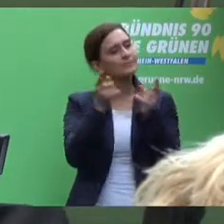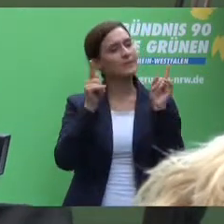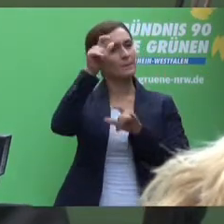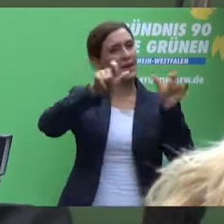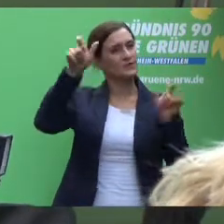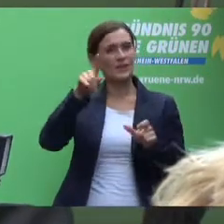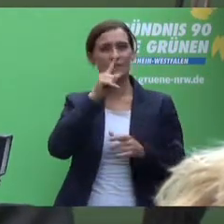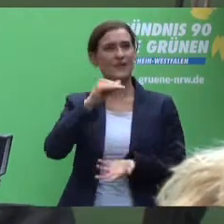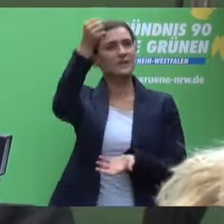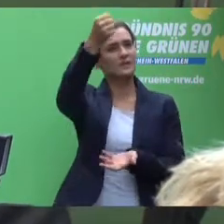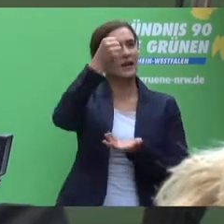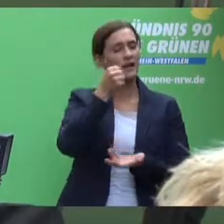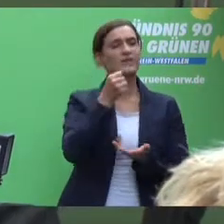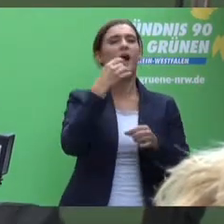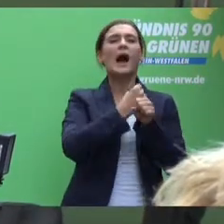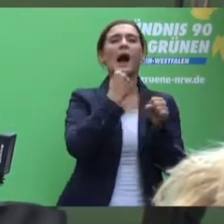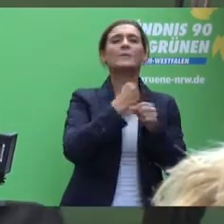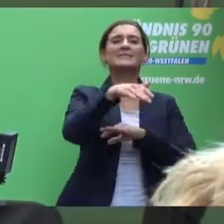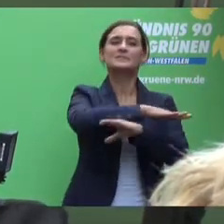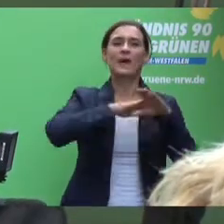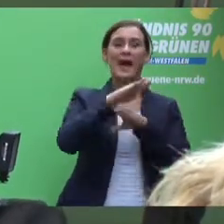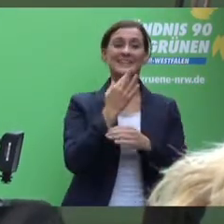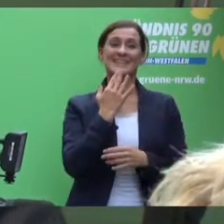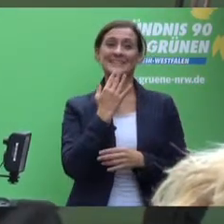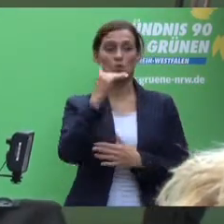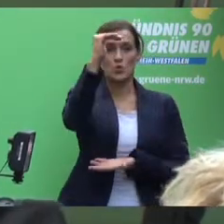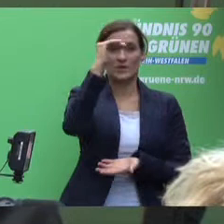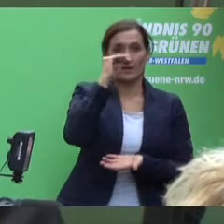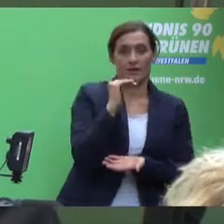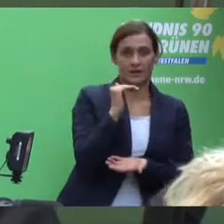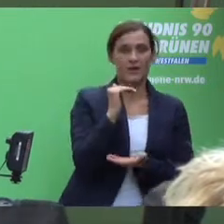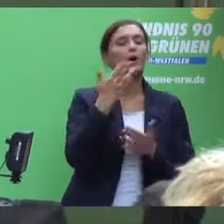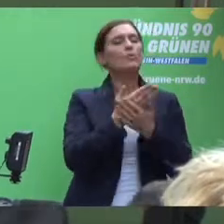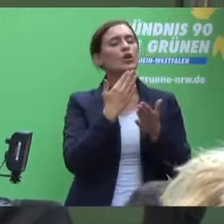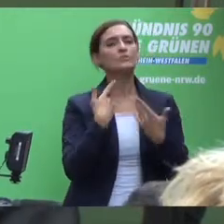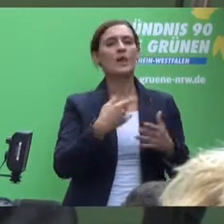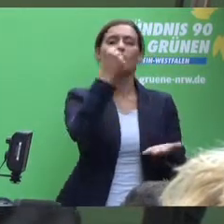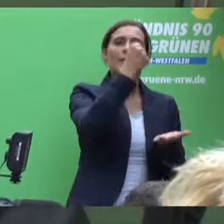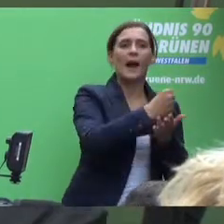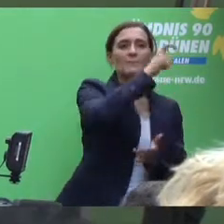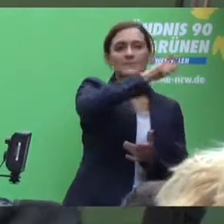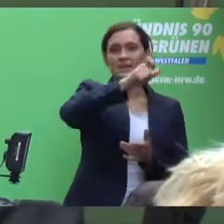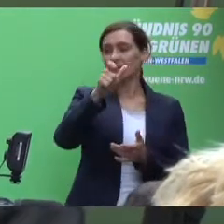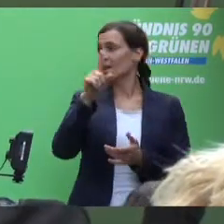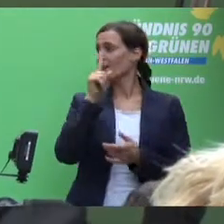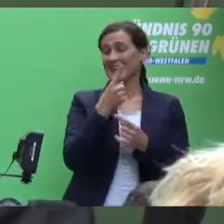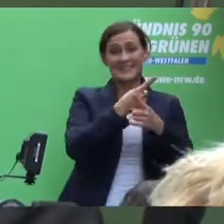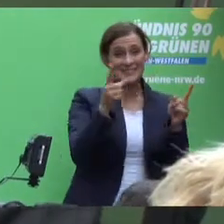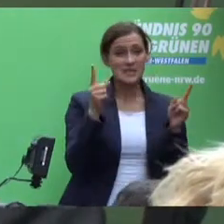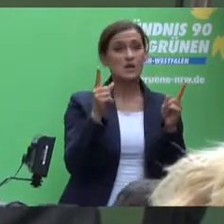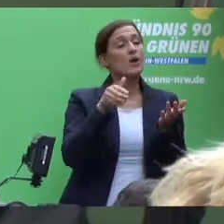ein geringes Arbeitsmarktrisiko haben, wie zum Beispiel Beamtinnen und Beamte, wenn diejenigen alle in